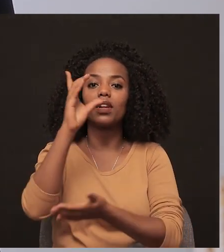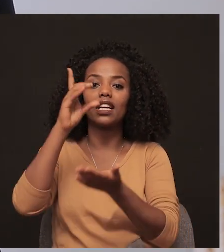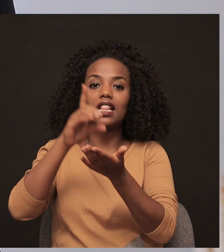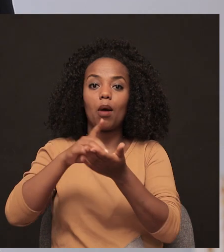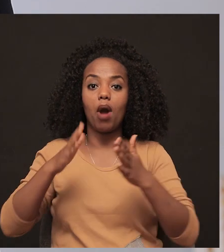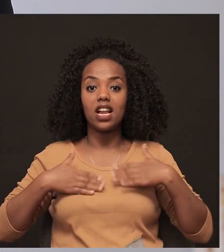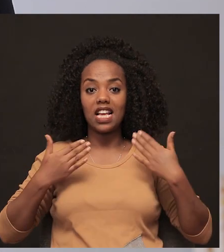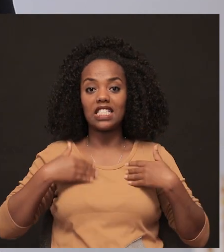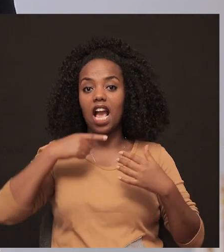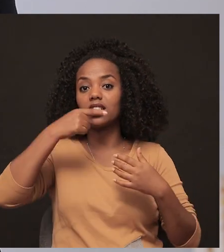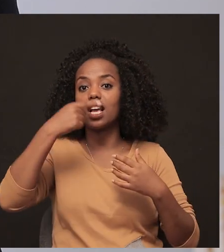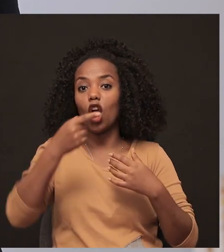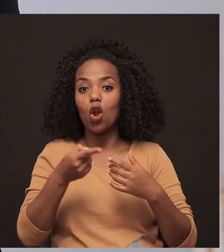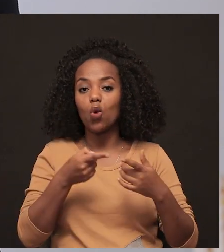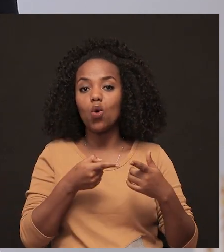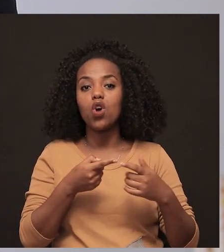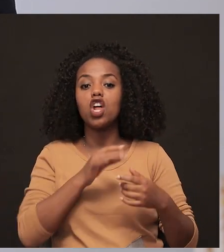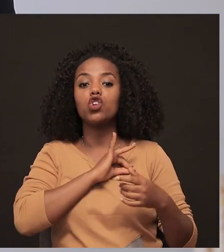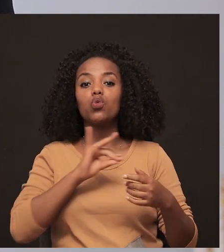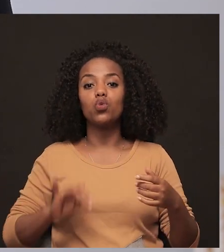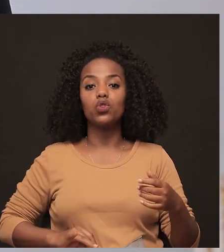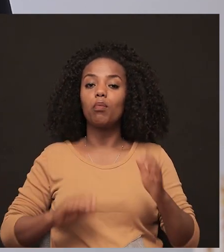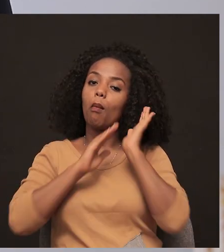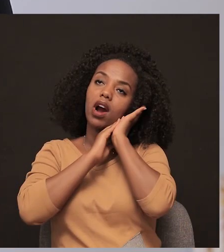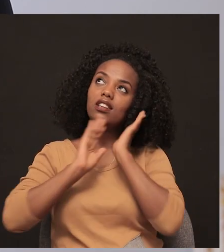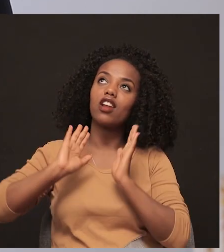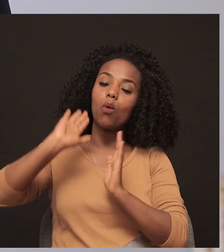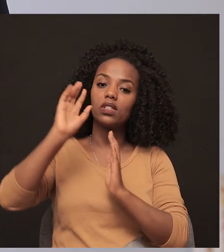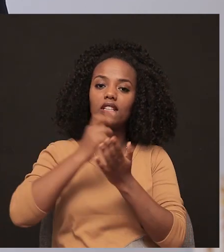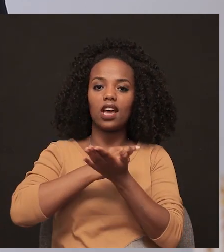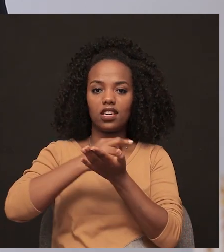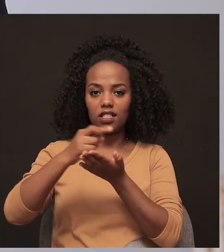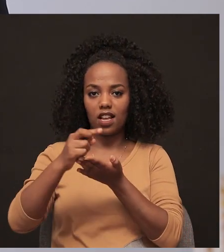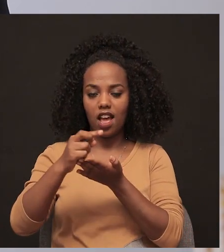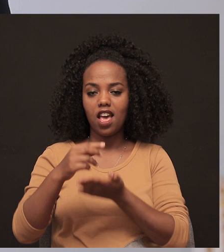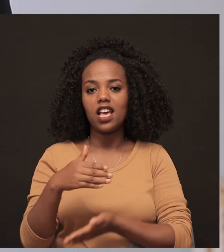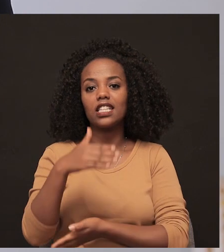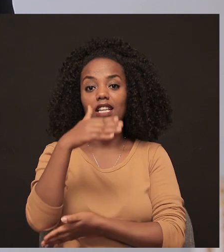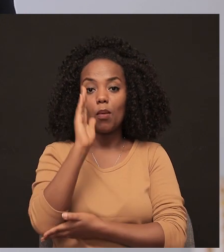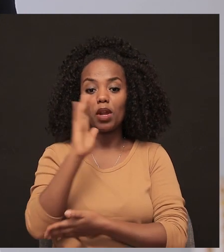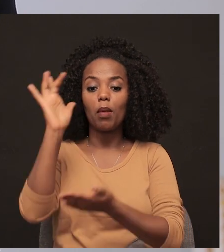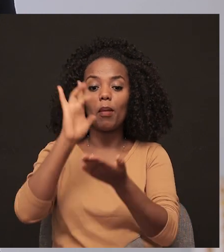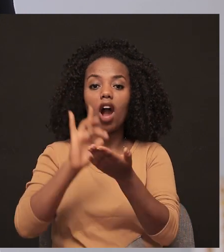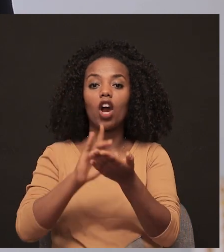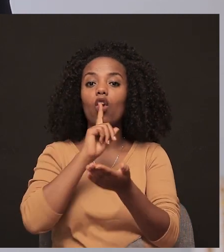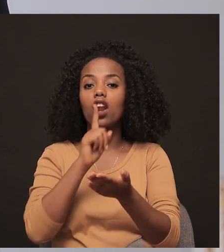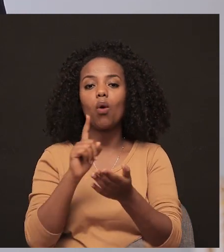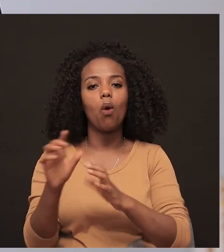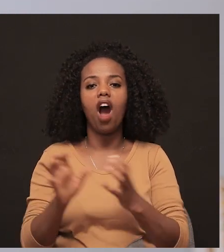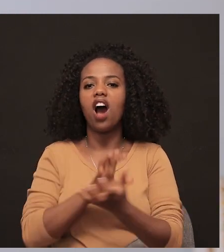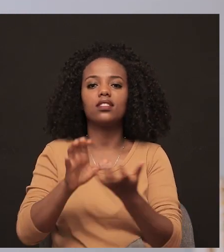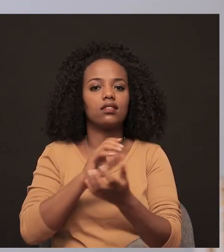ደስ ያሰኛሉ፣ ልዑል ማደሪያውን ቀደሰ። እግዚአብሔር በመካከሏ ነው